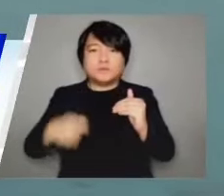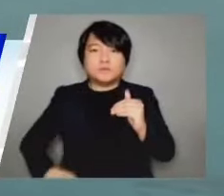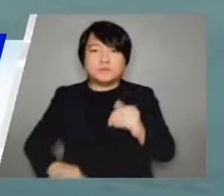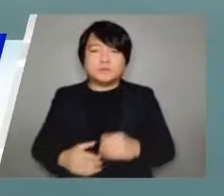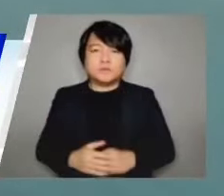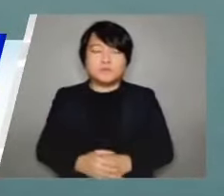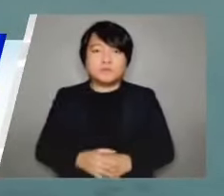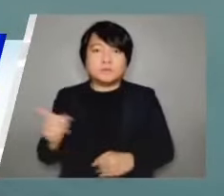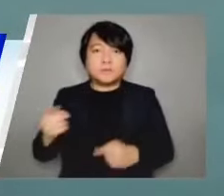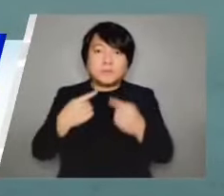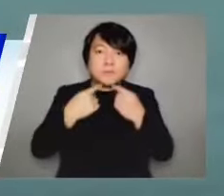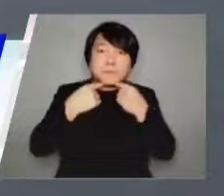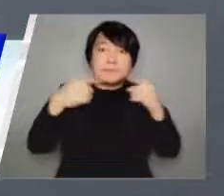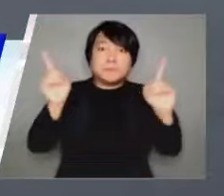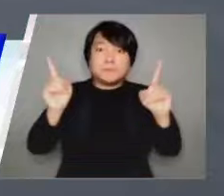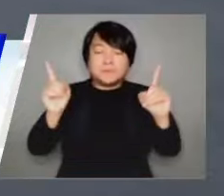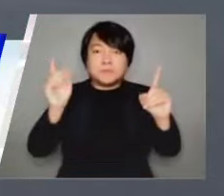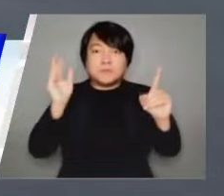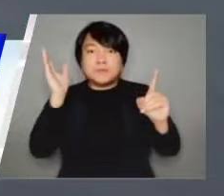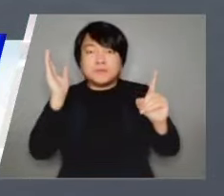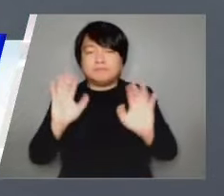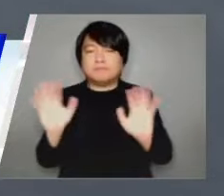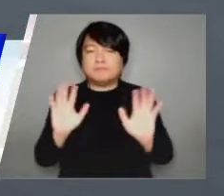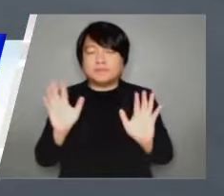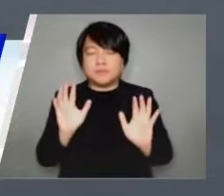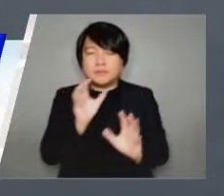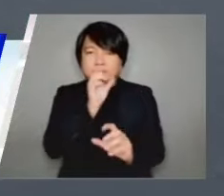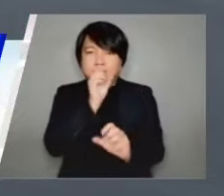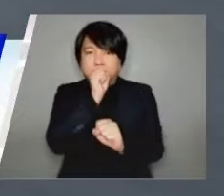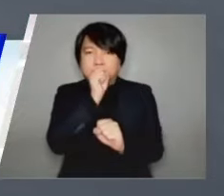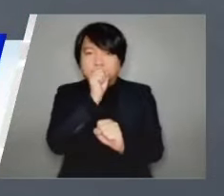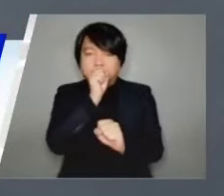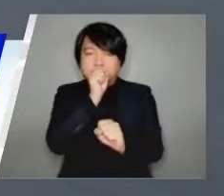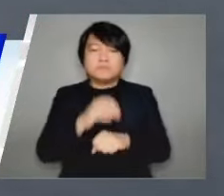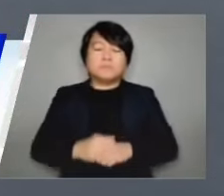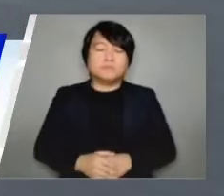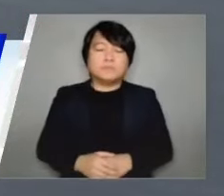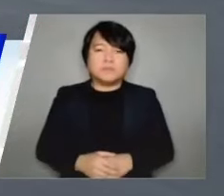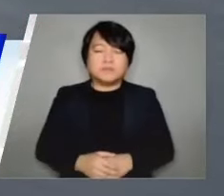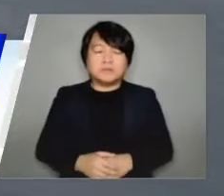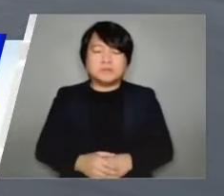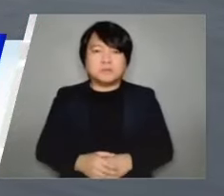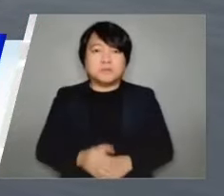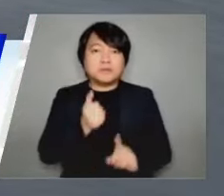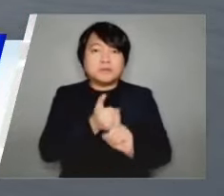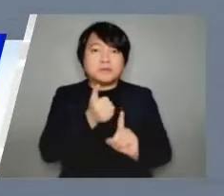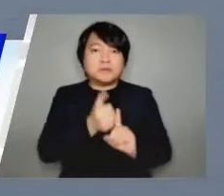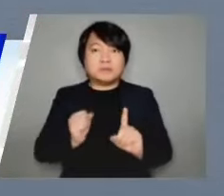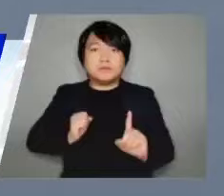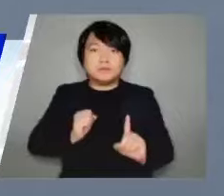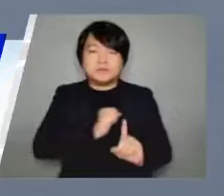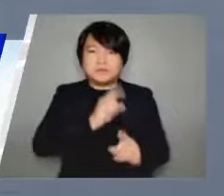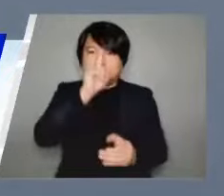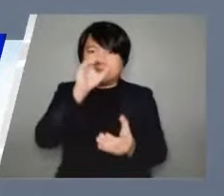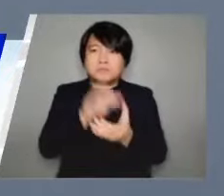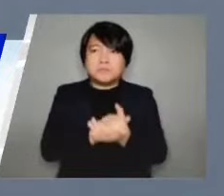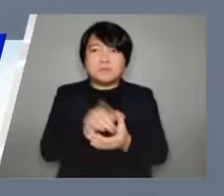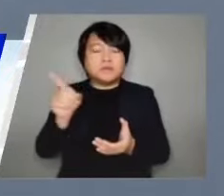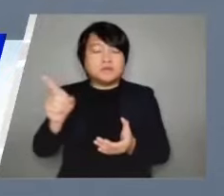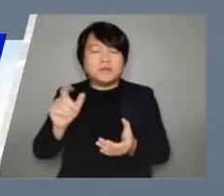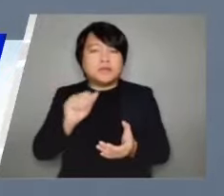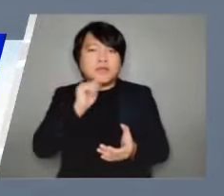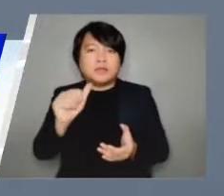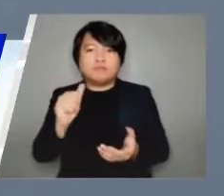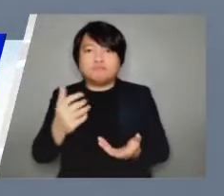na napag-usapan sa DFA. Pero base sa hawak ng impormasyon, naniniwala siyang hindi bluff o walang lamang banta ang pahayag ng China